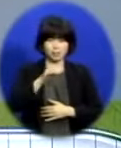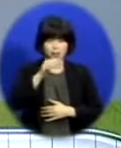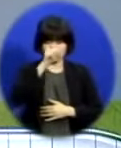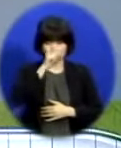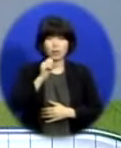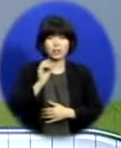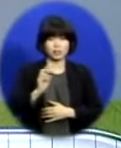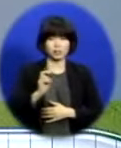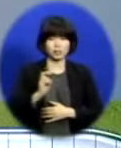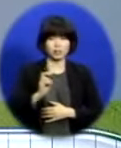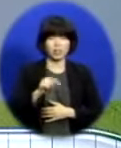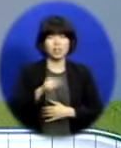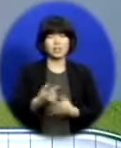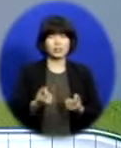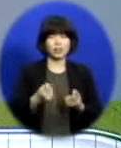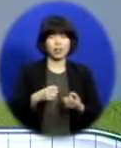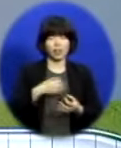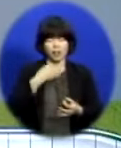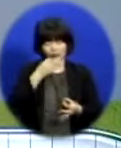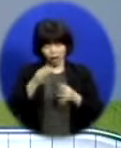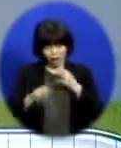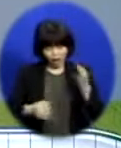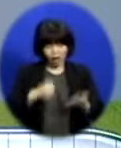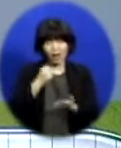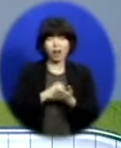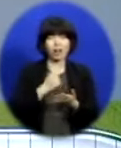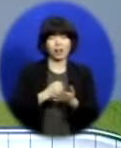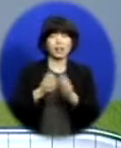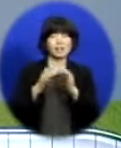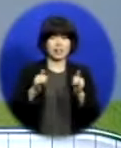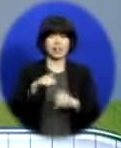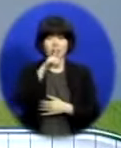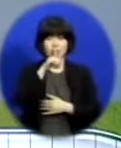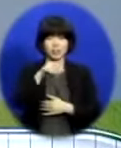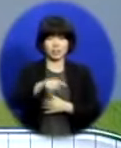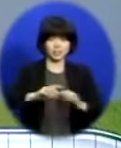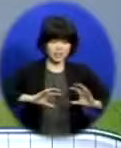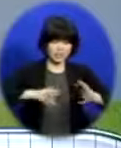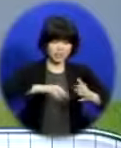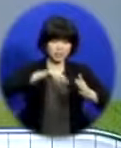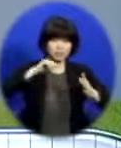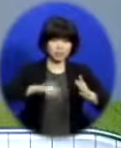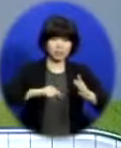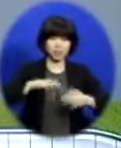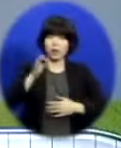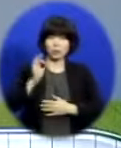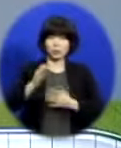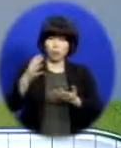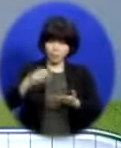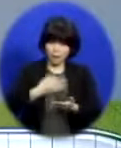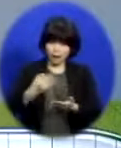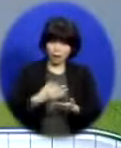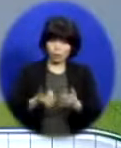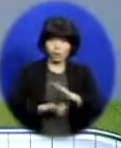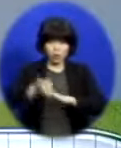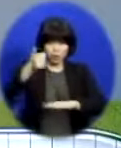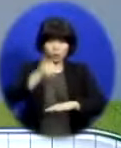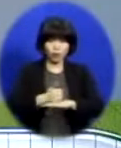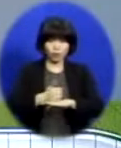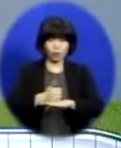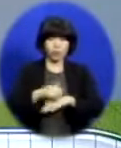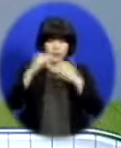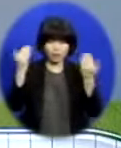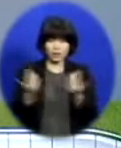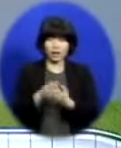것을 그렇게 탄식할 사람들이 있습니다이 세상에서는 돈 많이 벌고 성공하고 하는 것이